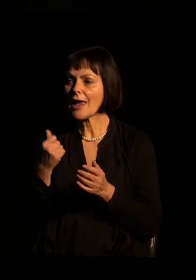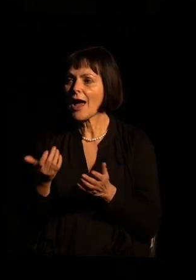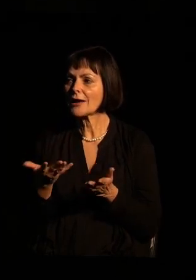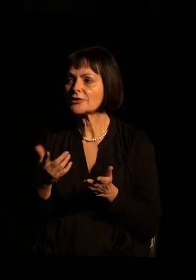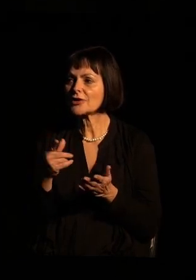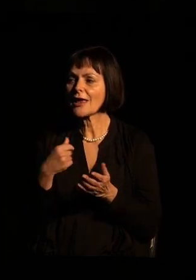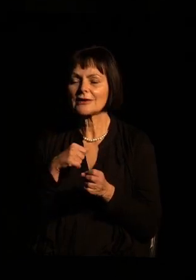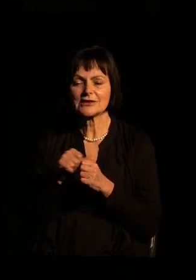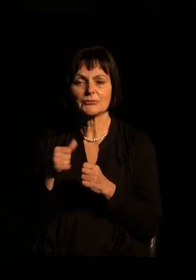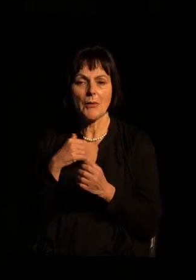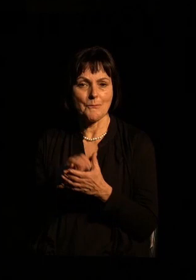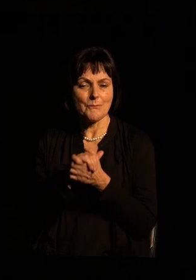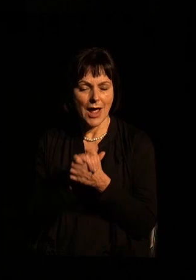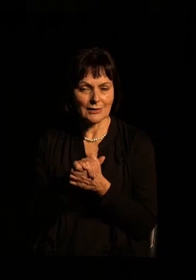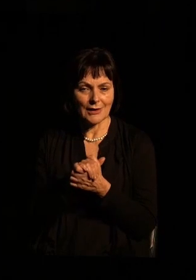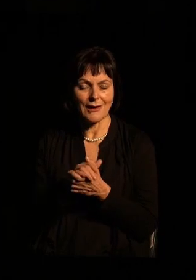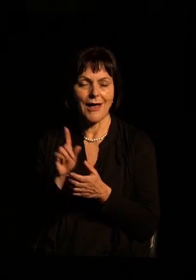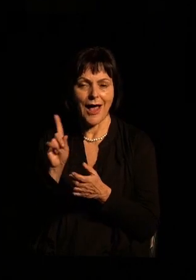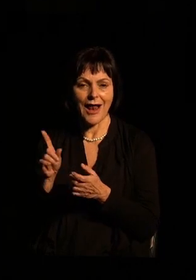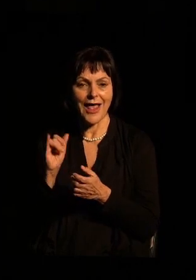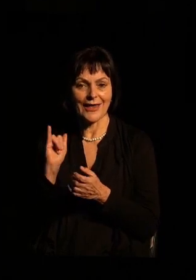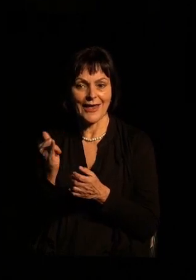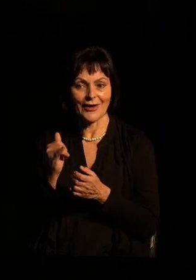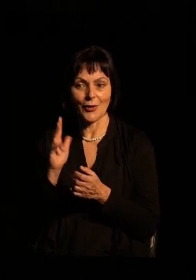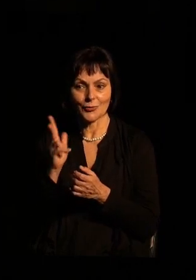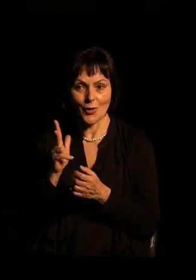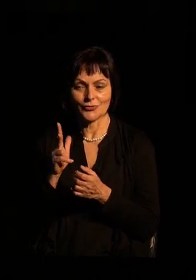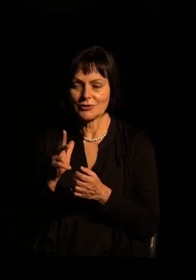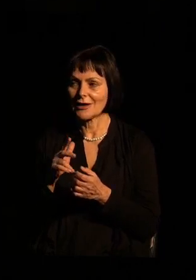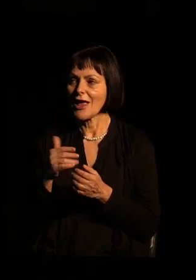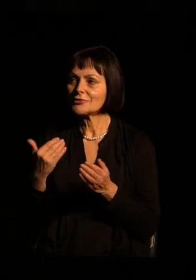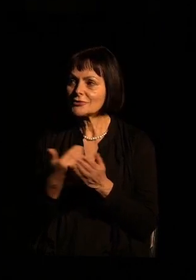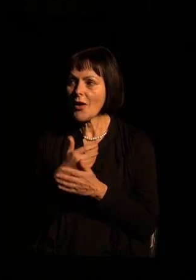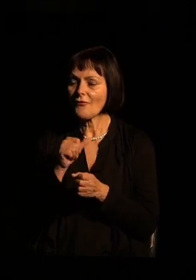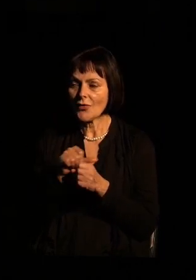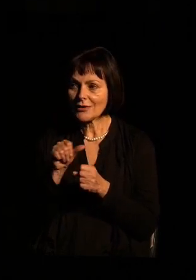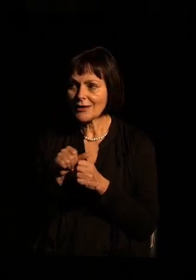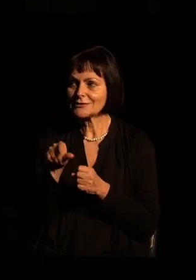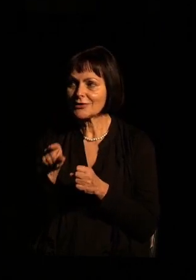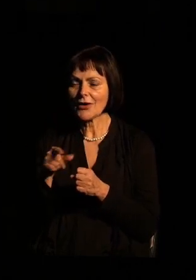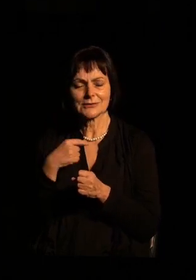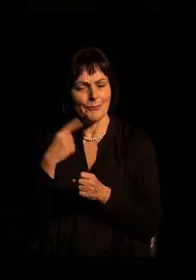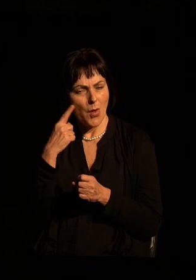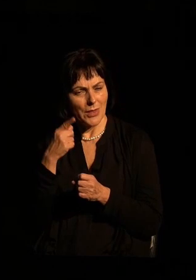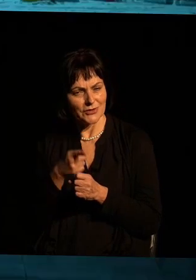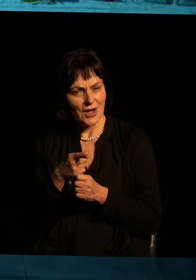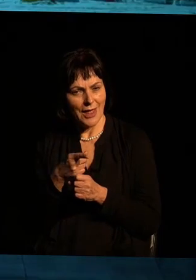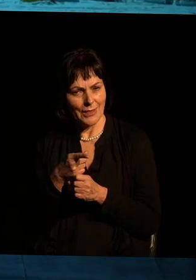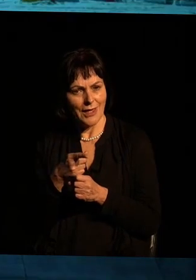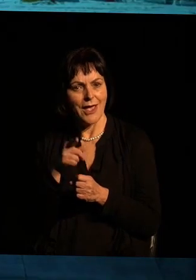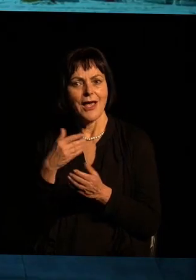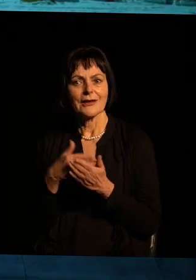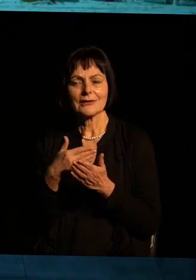że jesteśmy partnerami, no ale jak już ktoś po raz któryś tam jest na tym, to już jest podejrzane, no i